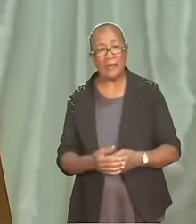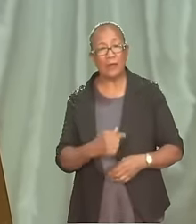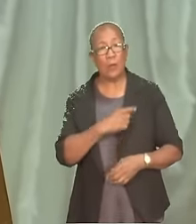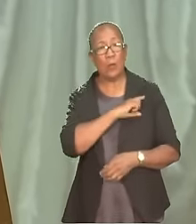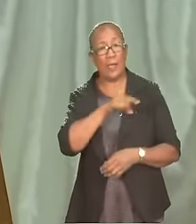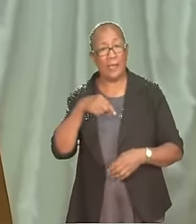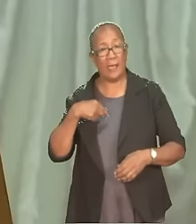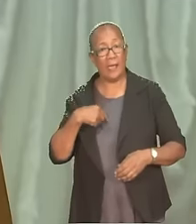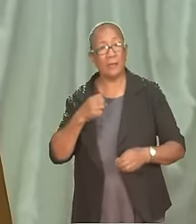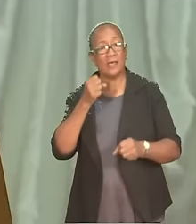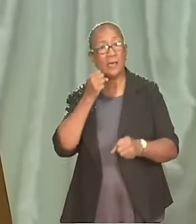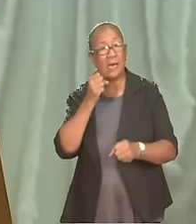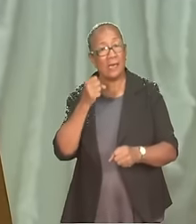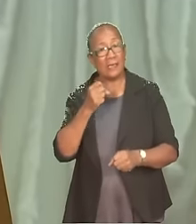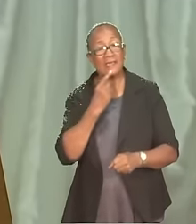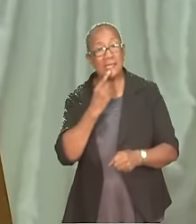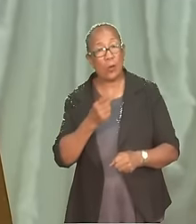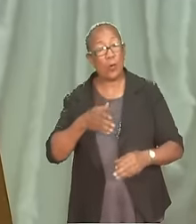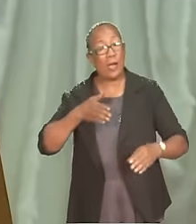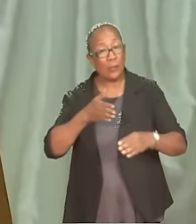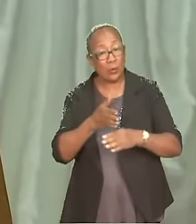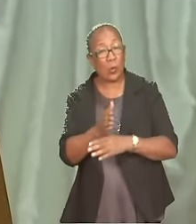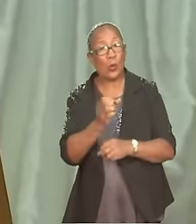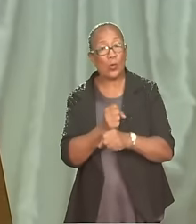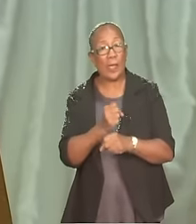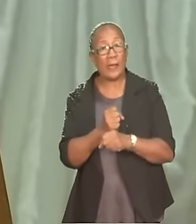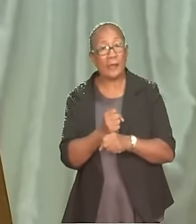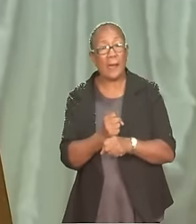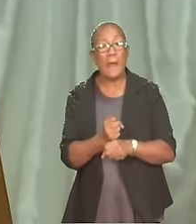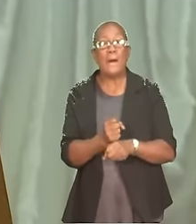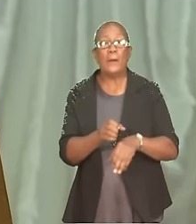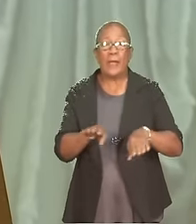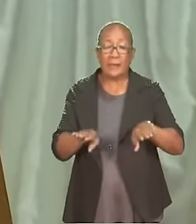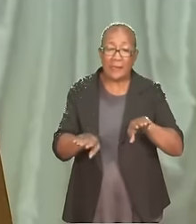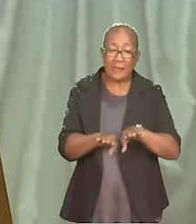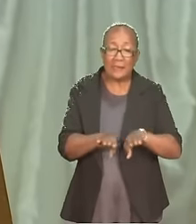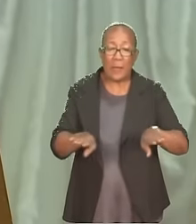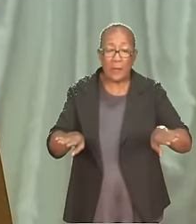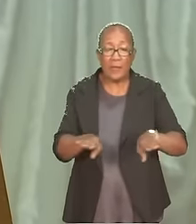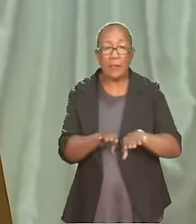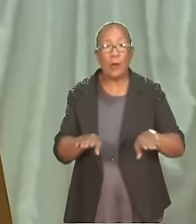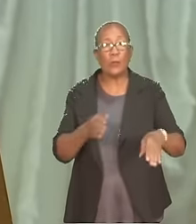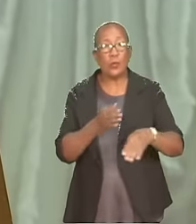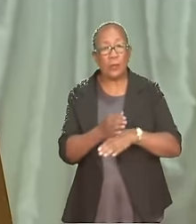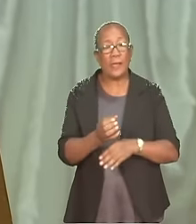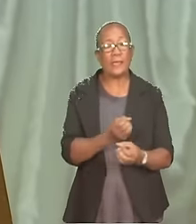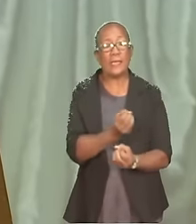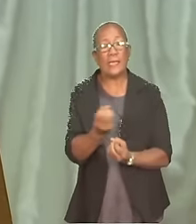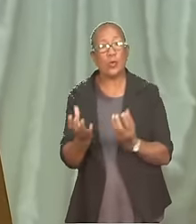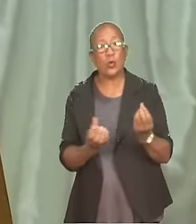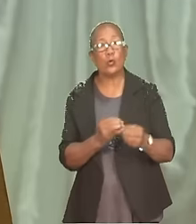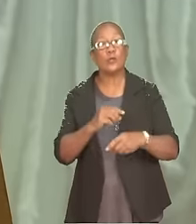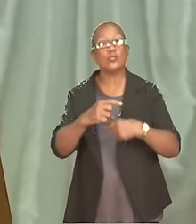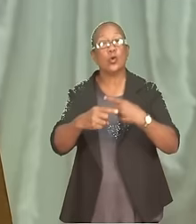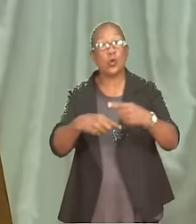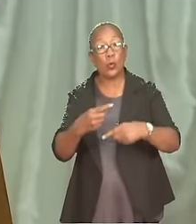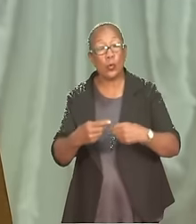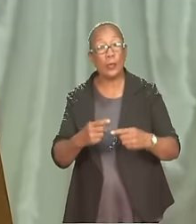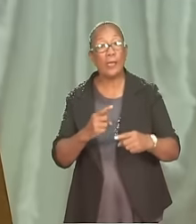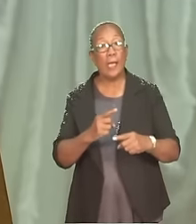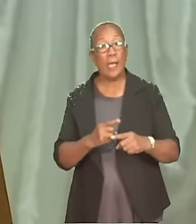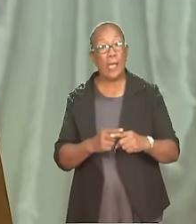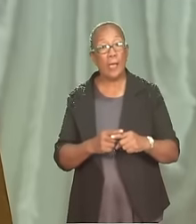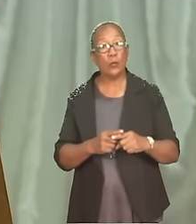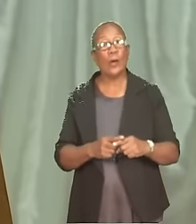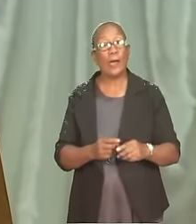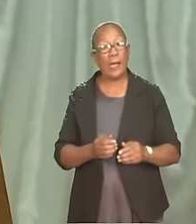om door te gaan met de stabilisering, door te gaan met de economische groei. En we gaan, dat